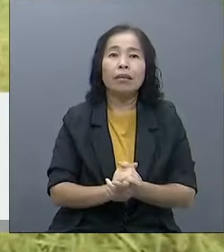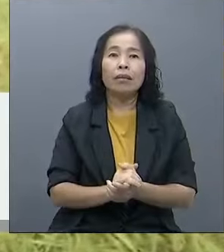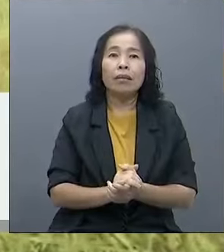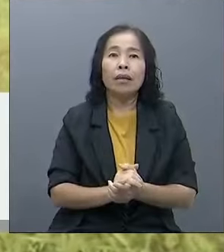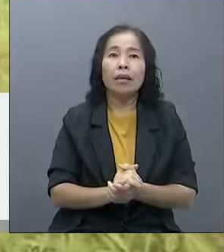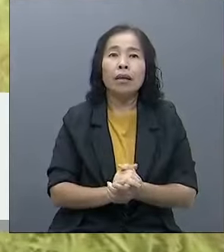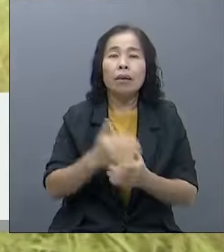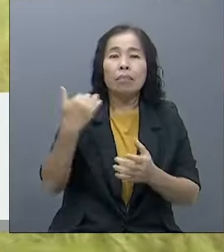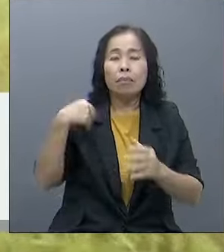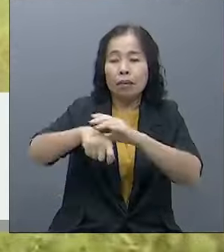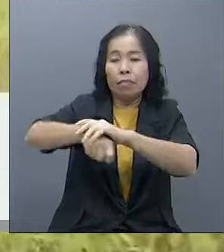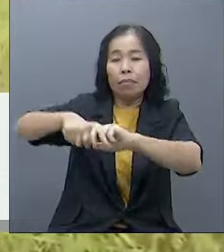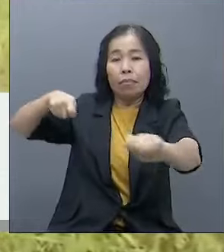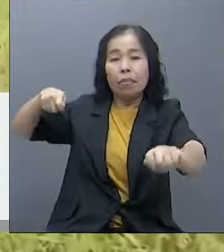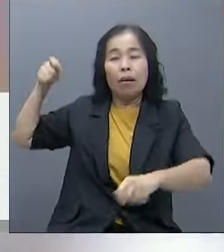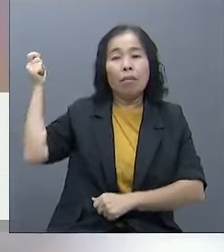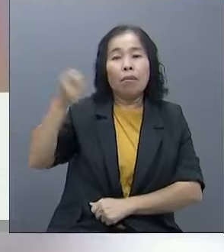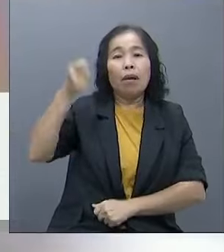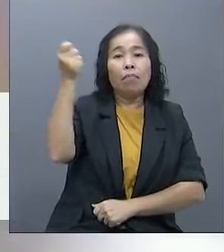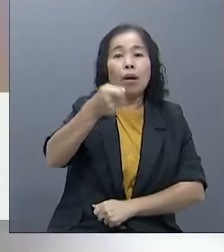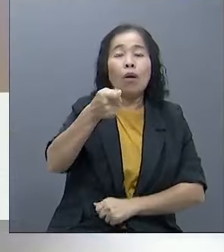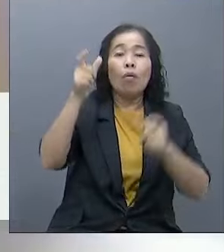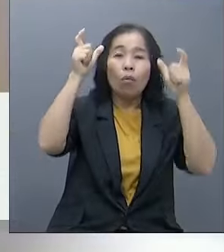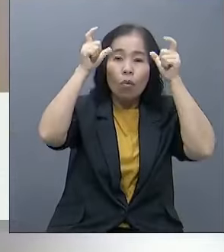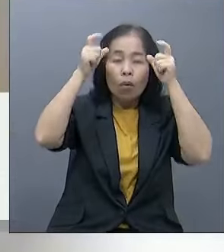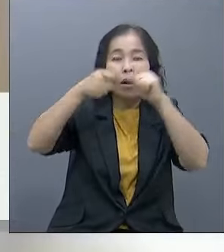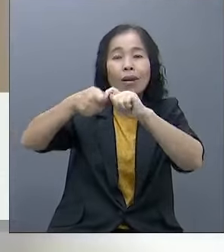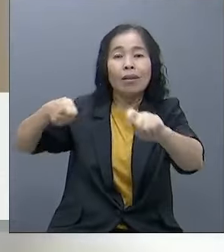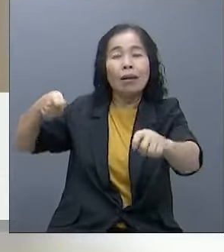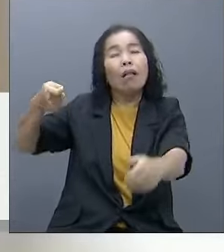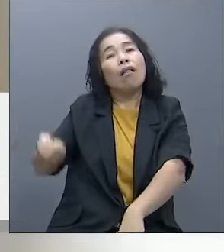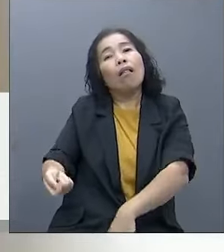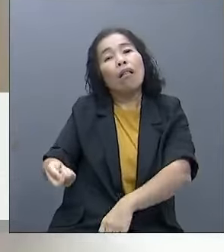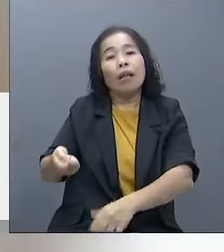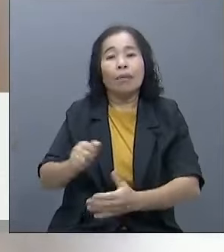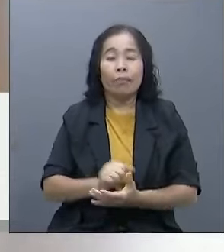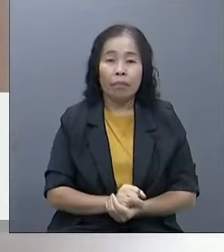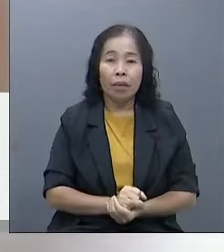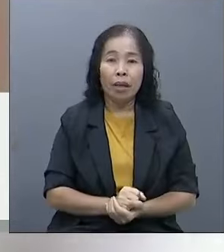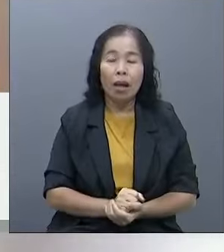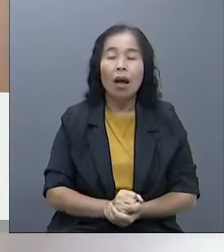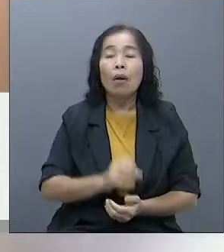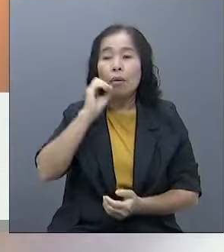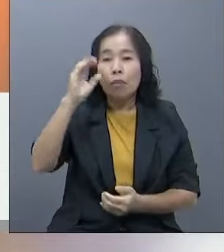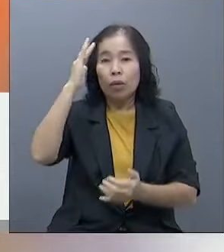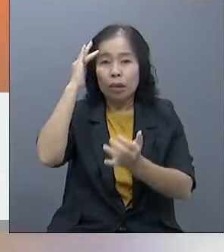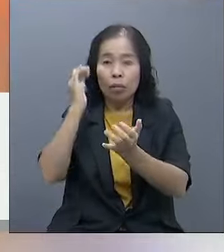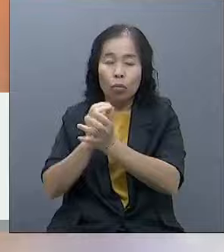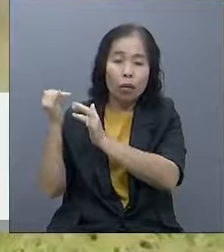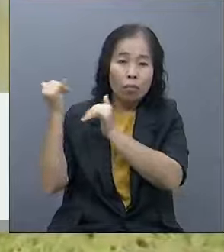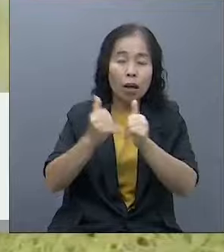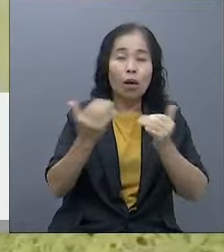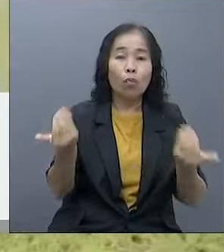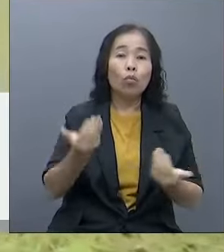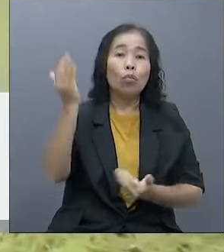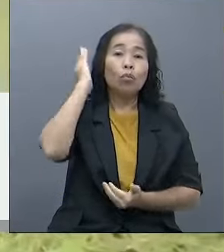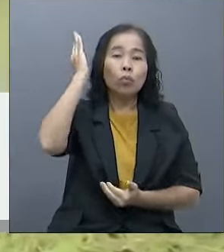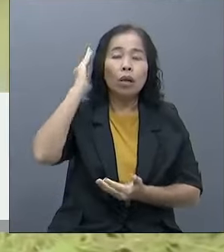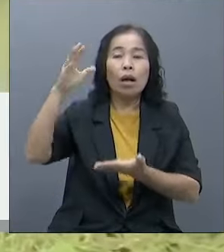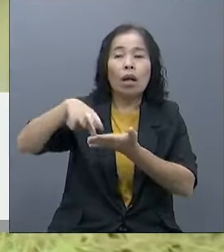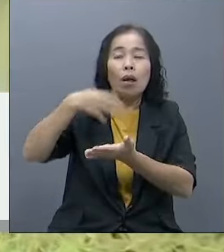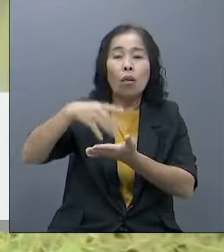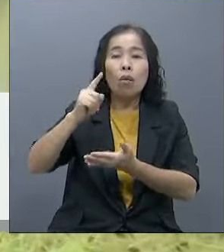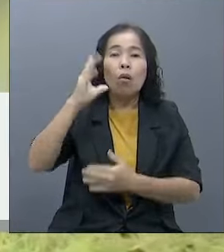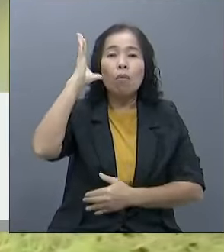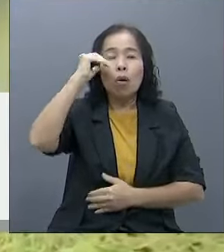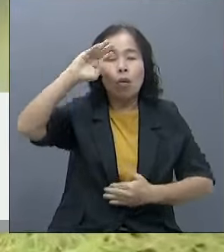ถือไม้ยาวสำหรับไล่วัวเจ้าหน้าที่กู้ภัยแจ้งให้ตำรวจสภกุยบุรีตรวจสอบลูกชายผู้เสียชีวิตให้ข้อมูลว่าพ่อไม่มี